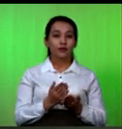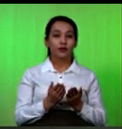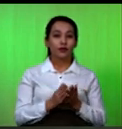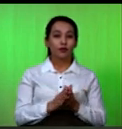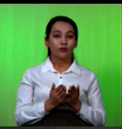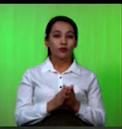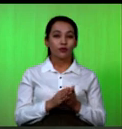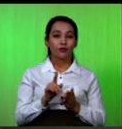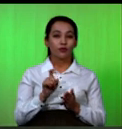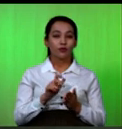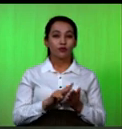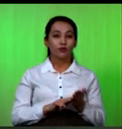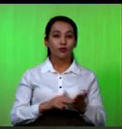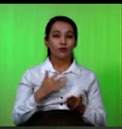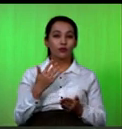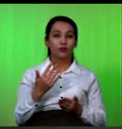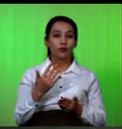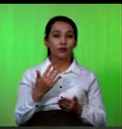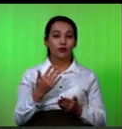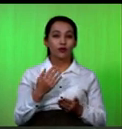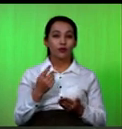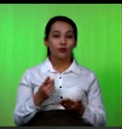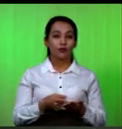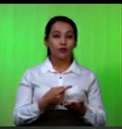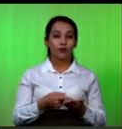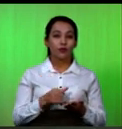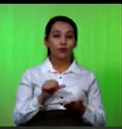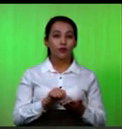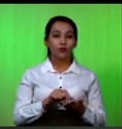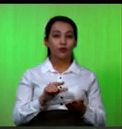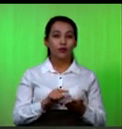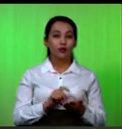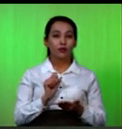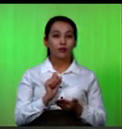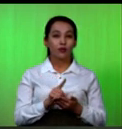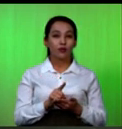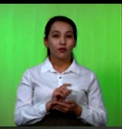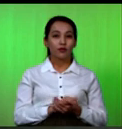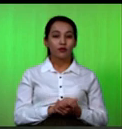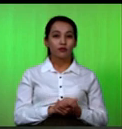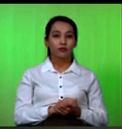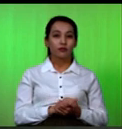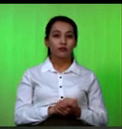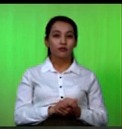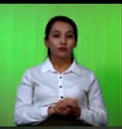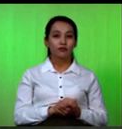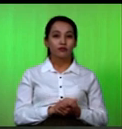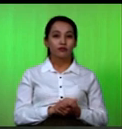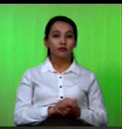Darsligimizdagi 185-betda 6 va 7 topshiriqlar.